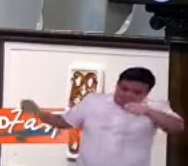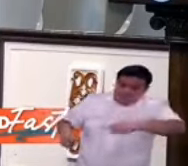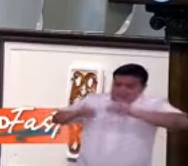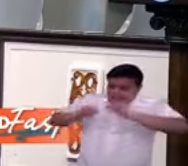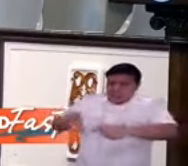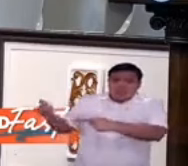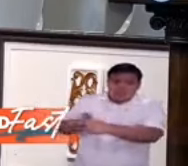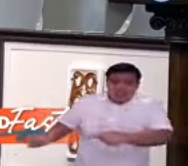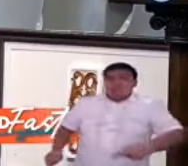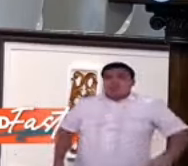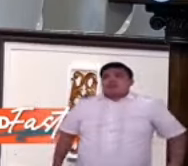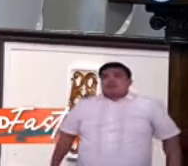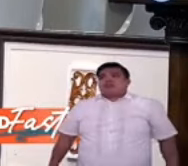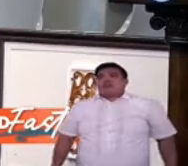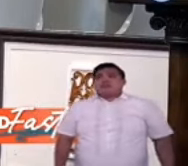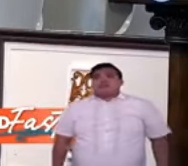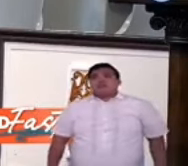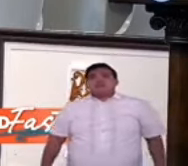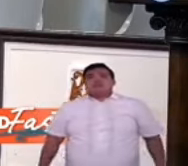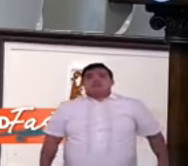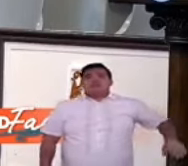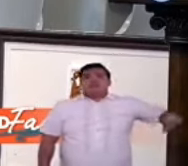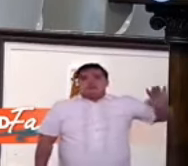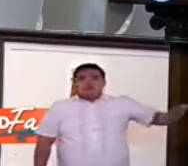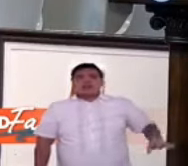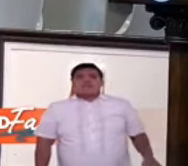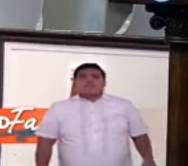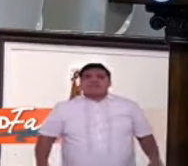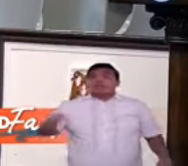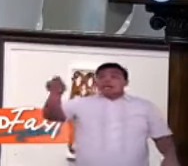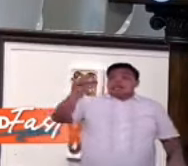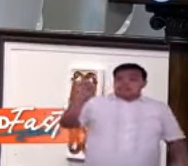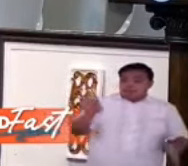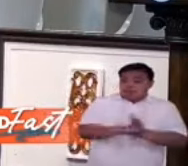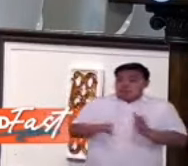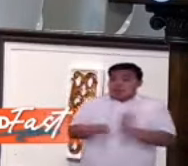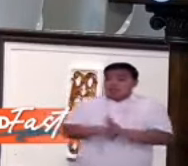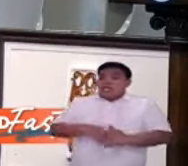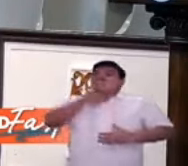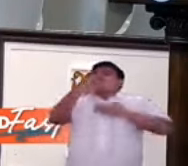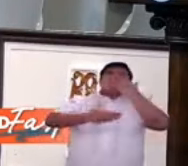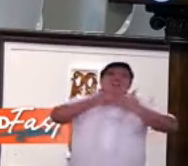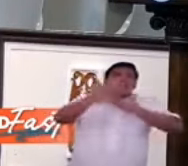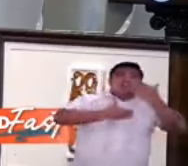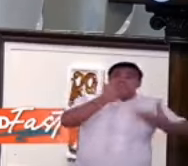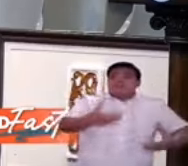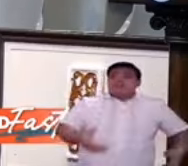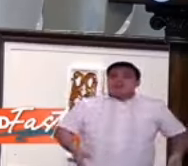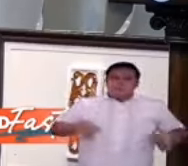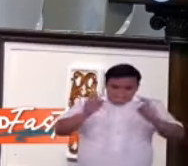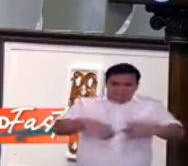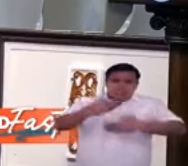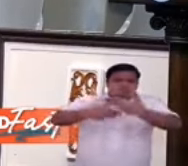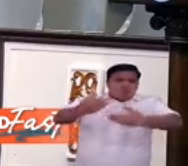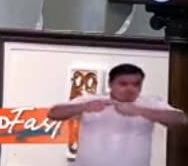Amen. Padlungay niyo mga anak. Kana magsagit-sagit padlungay niyo anak. Be